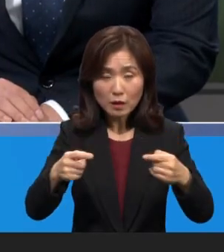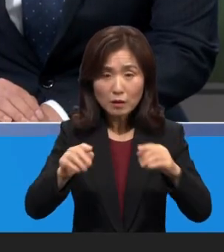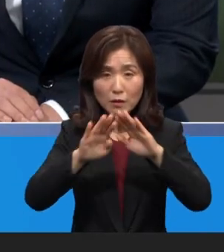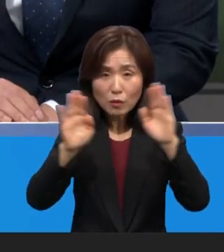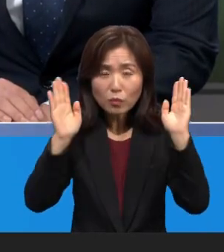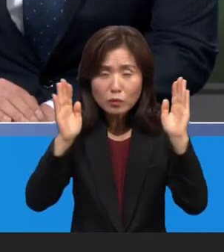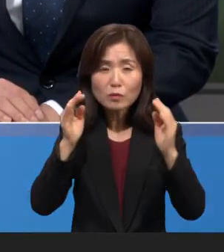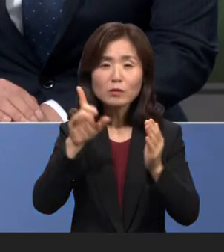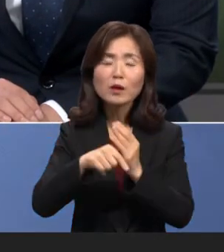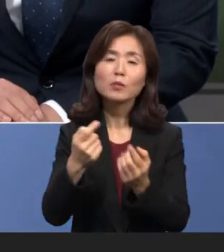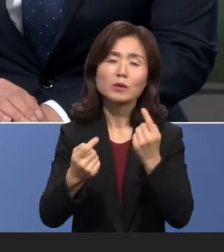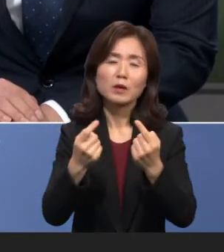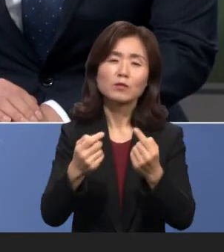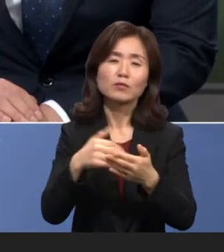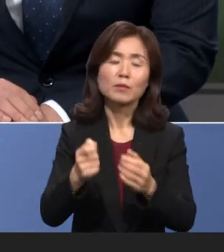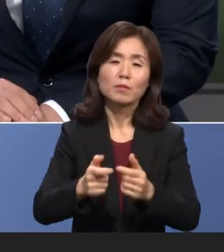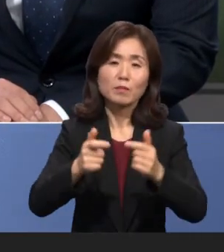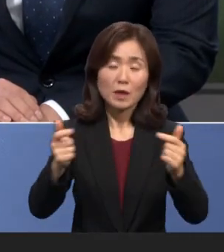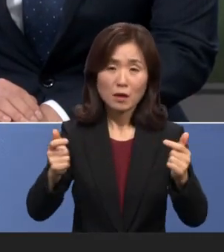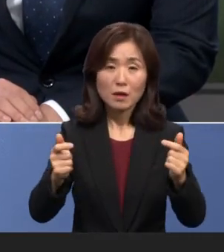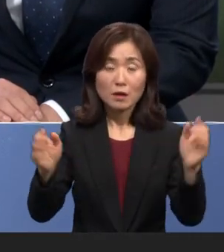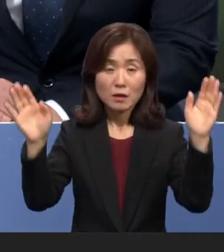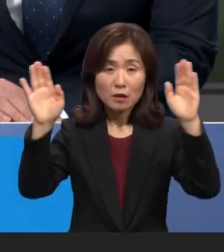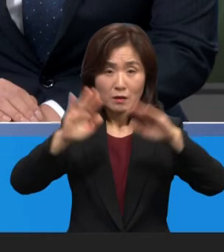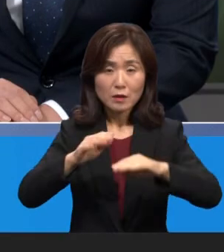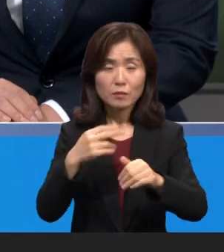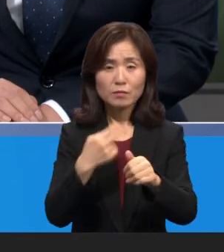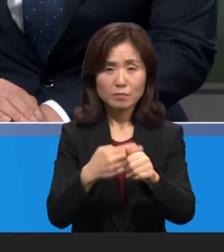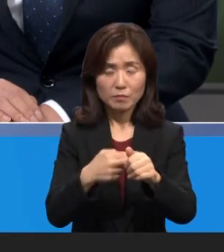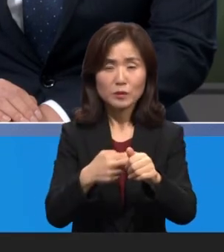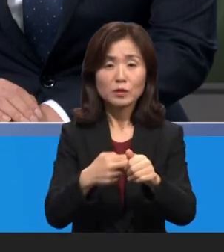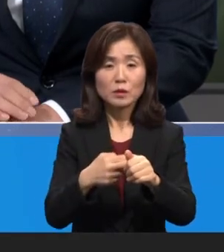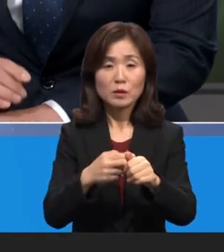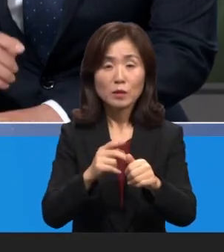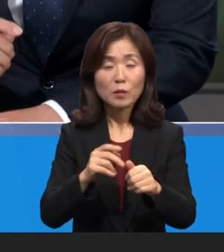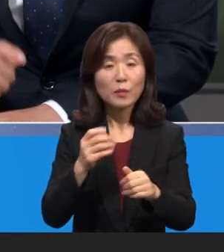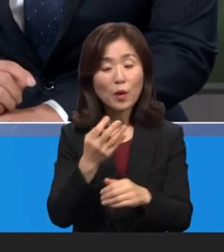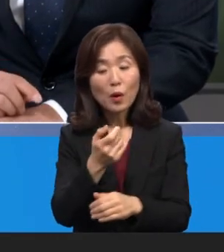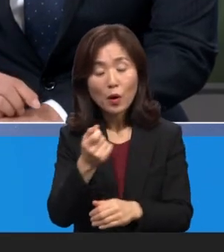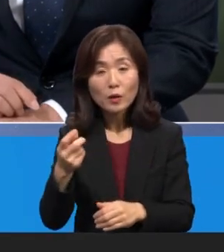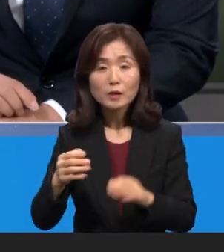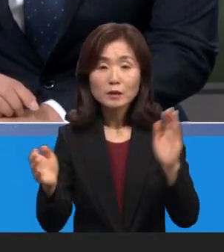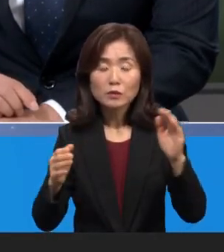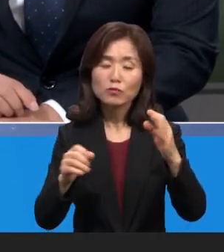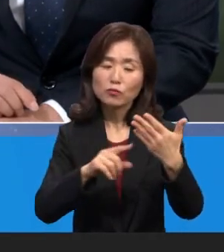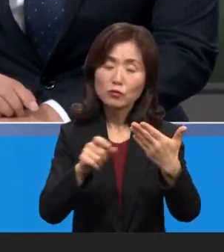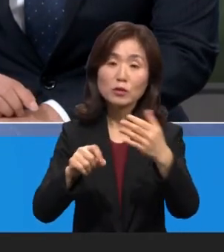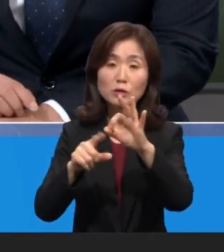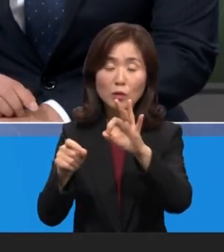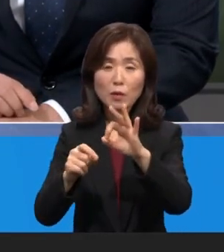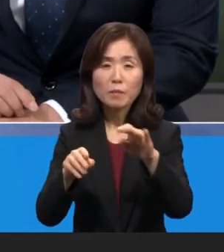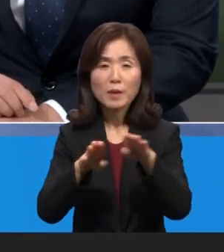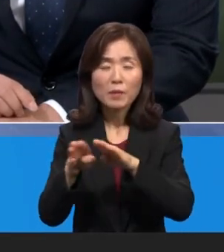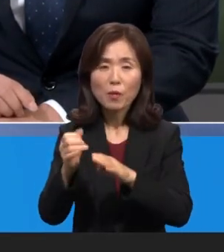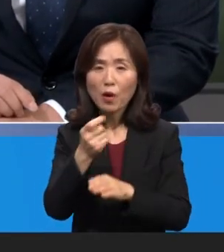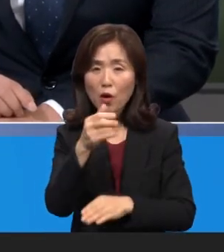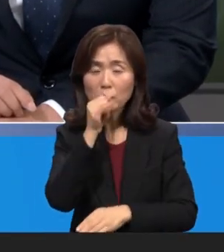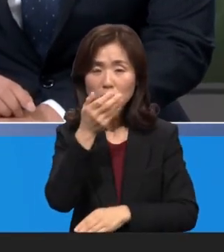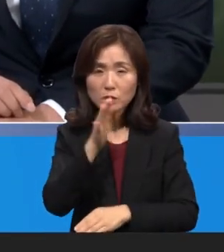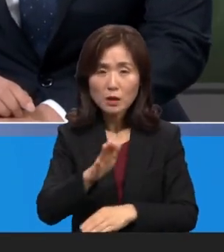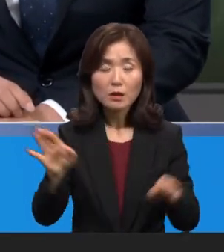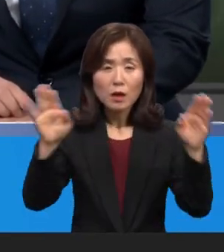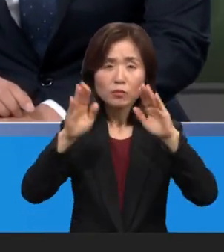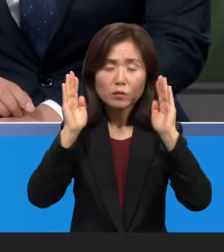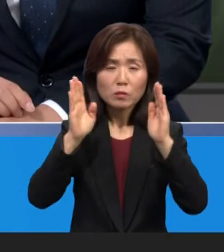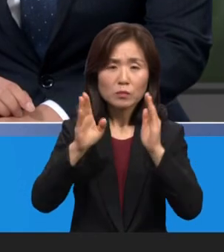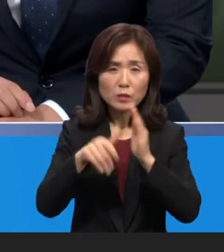약은 유치원 지도 담당 교사는 몇몇 학생들은 9월과 10월 대부분의 결석을 했지만 야간 수업을 한 뒤엔 출석률이 눈에 띄게